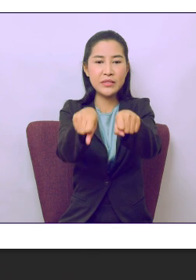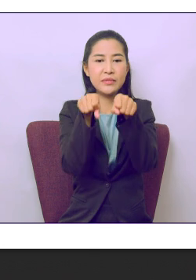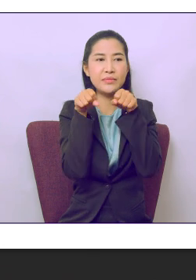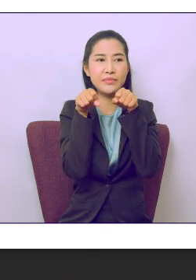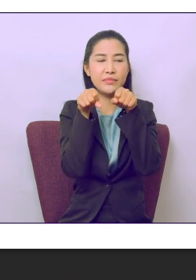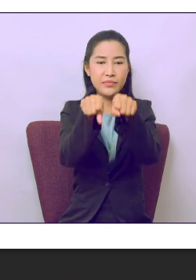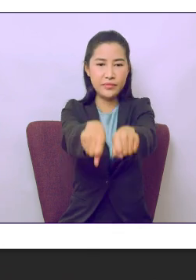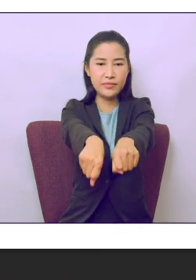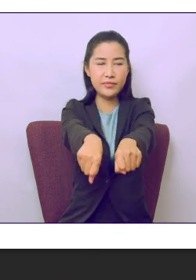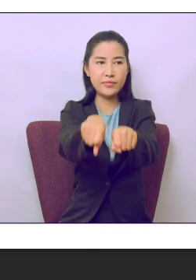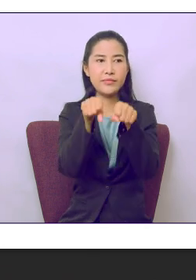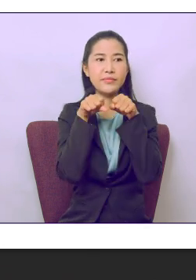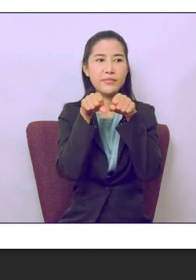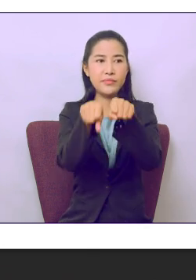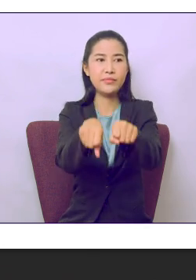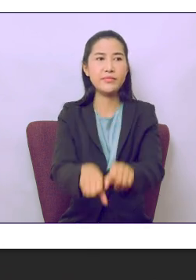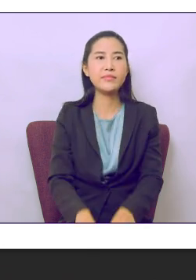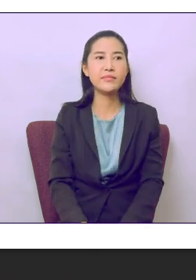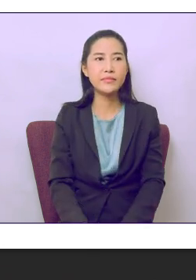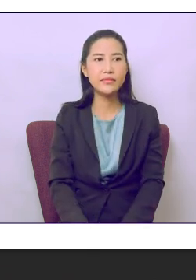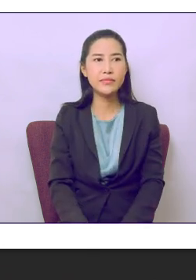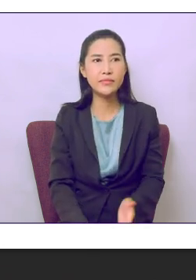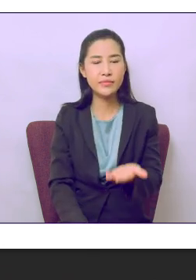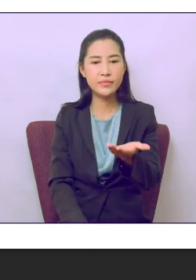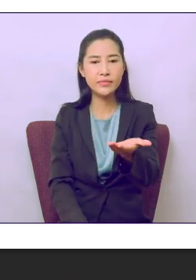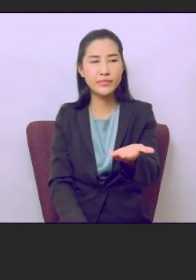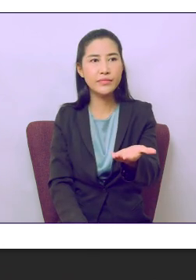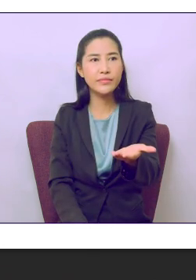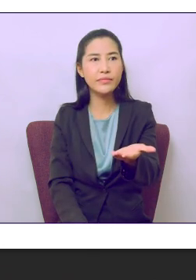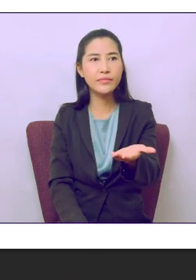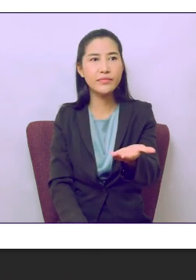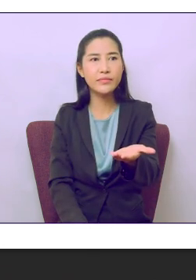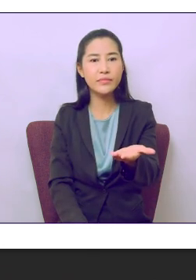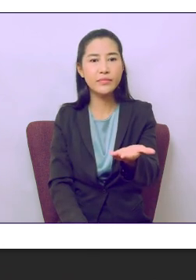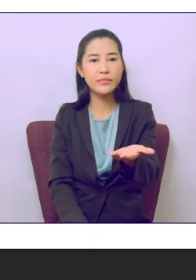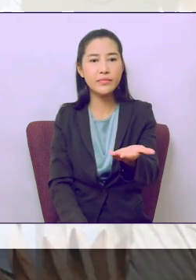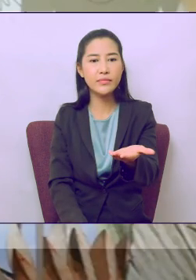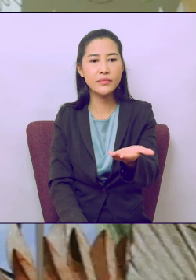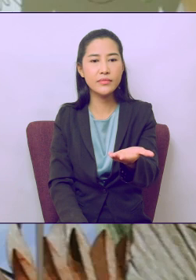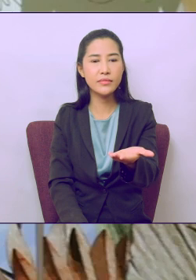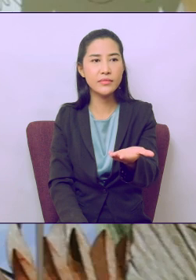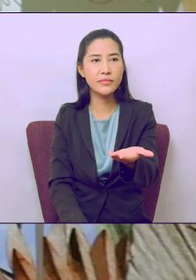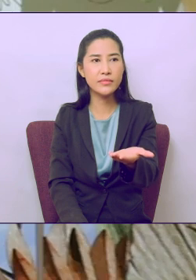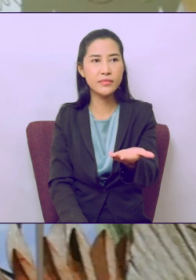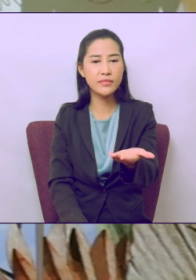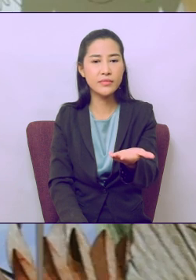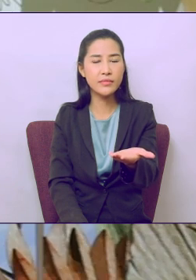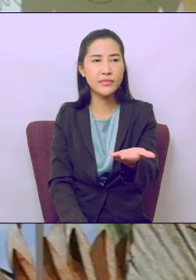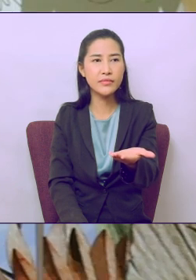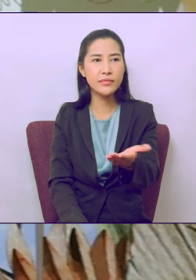แต่วันเนี้ยเราจะใช้ตัวตัวบอร์ดนะครับอันนี้บอร์ดน่ารักๆอุ๊ยขอโทษ